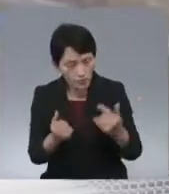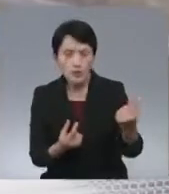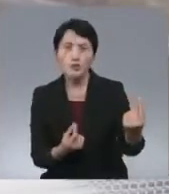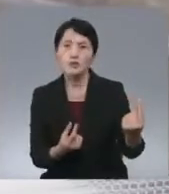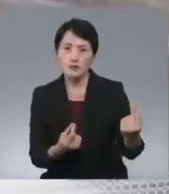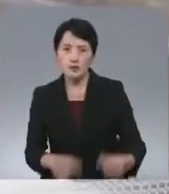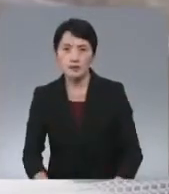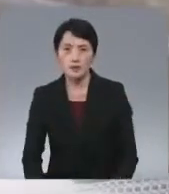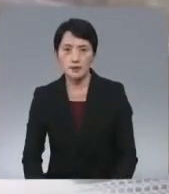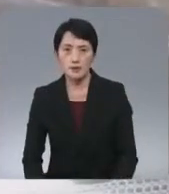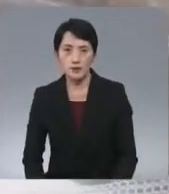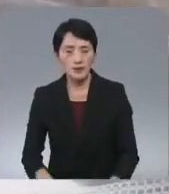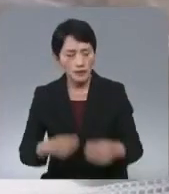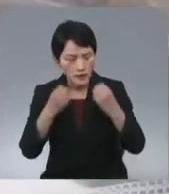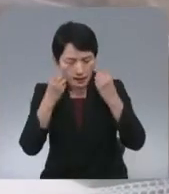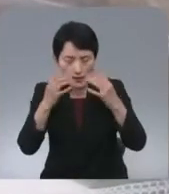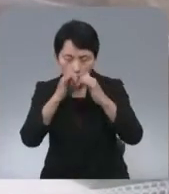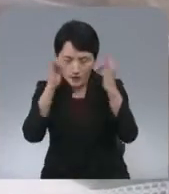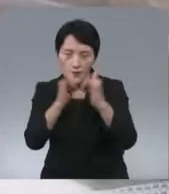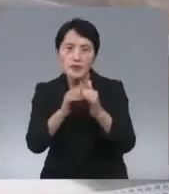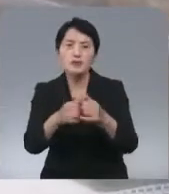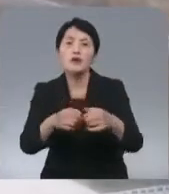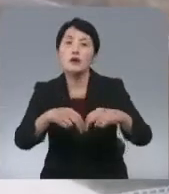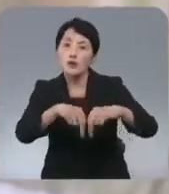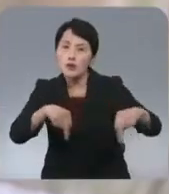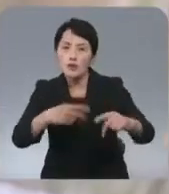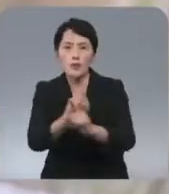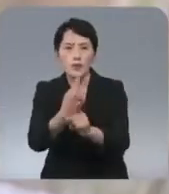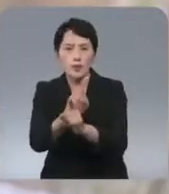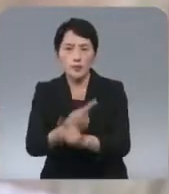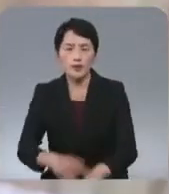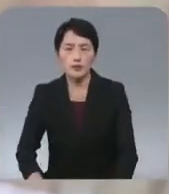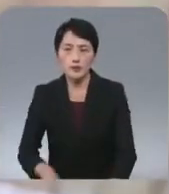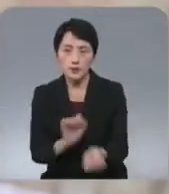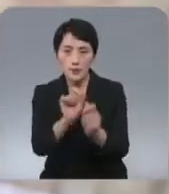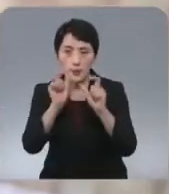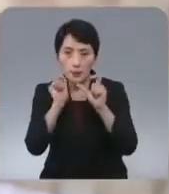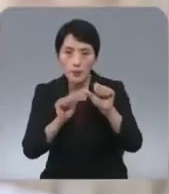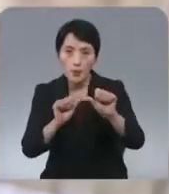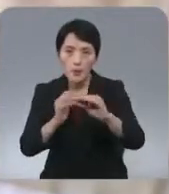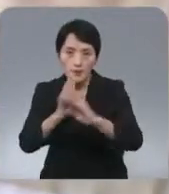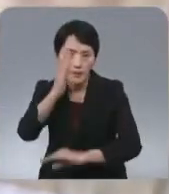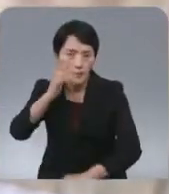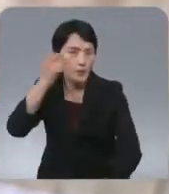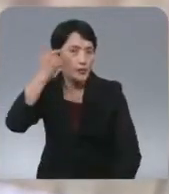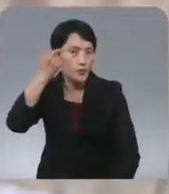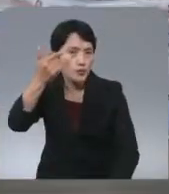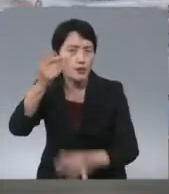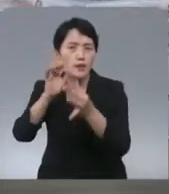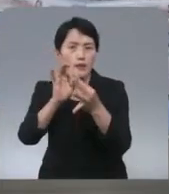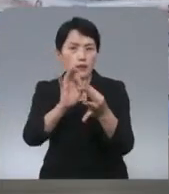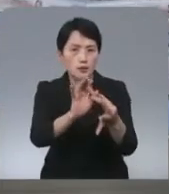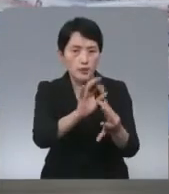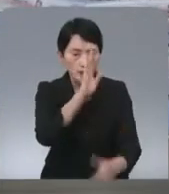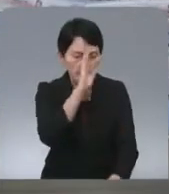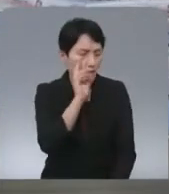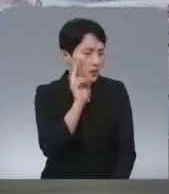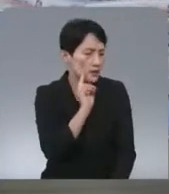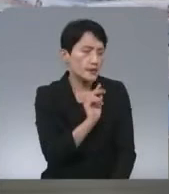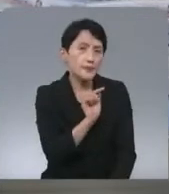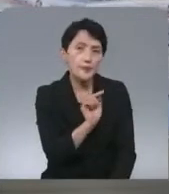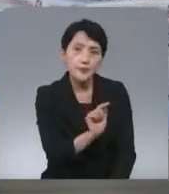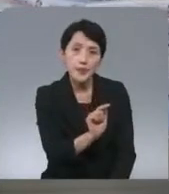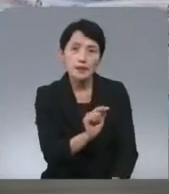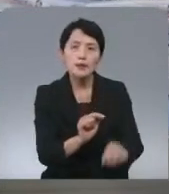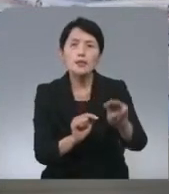15 февраля наборы для экспресс тестирования на антигены к в 19 доступны в продаже по 6 тысяч вон